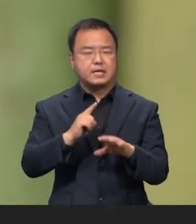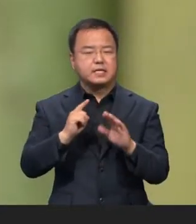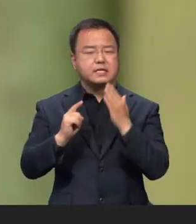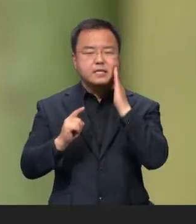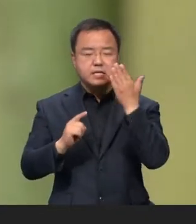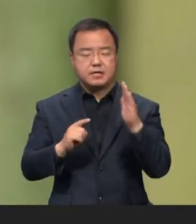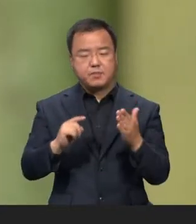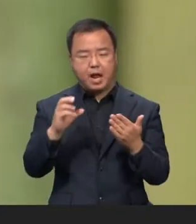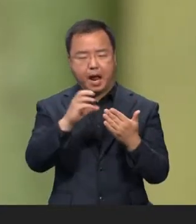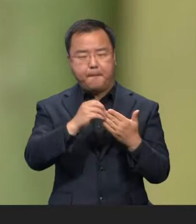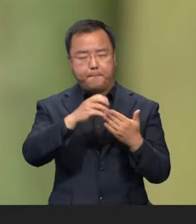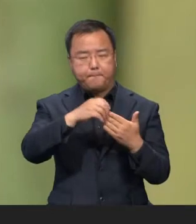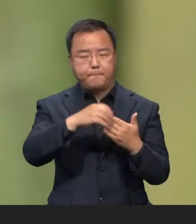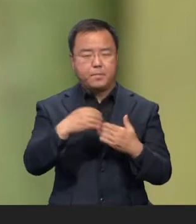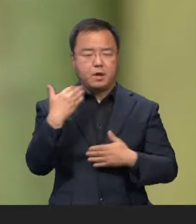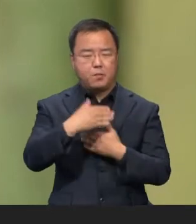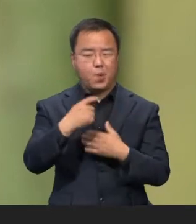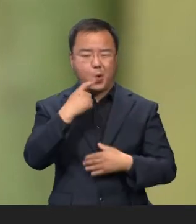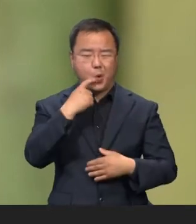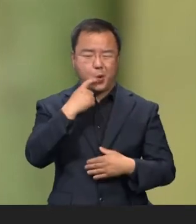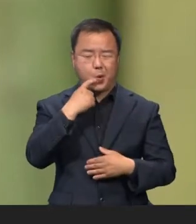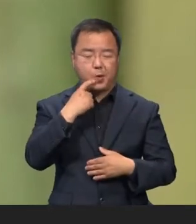갖게 되어 스스로를 지킬 수 있게 됩니다.